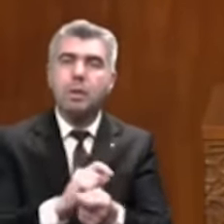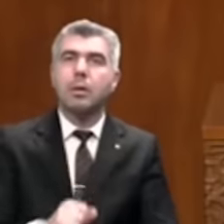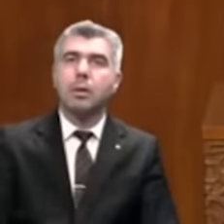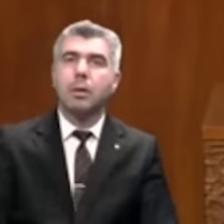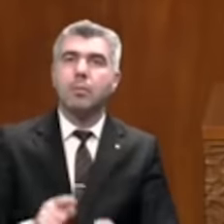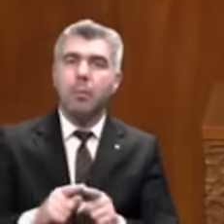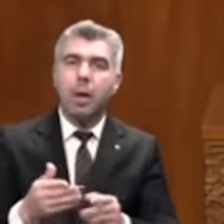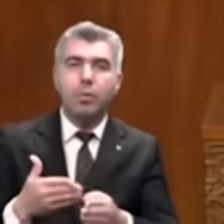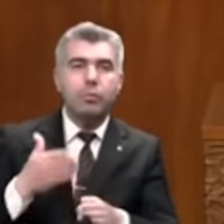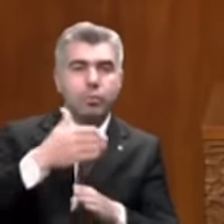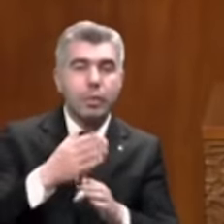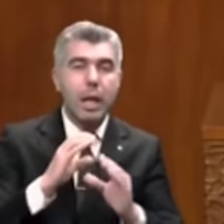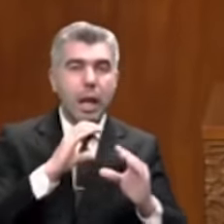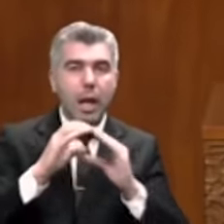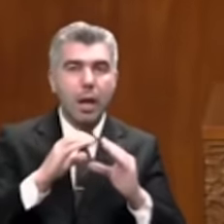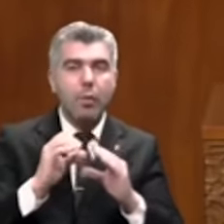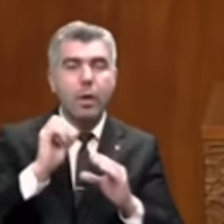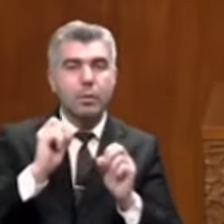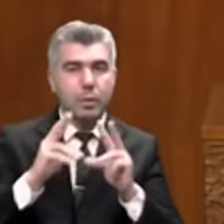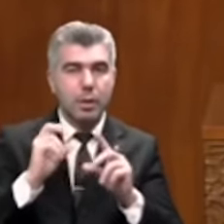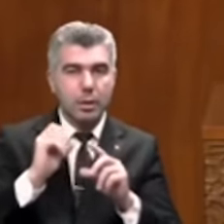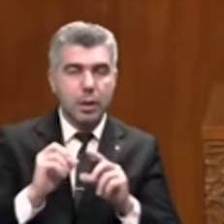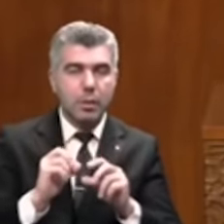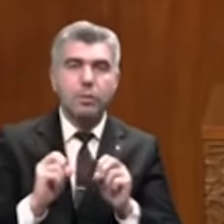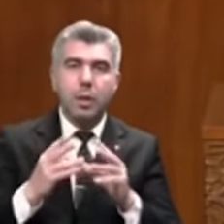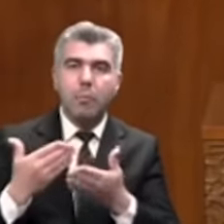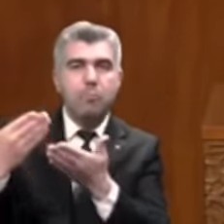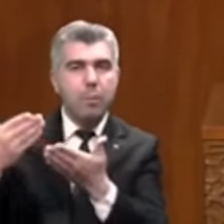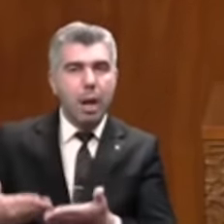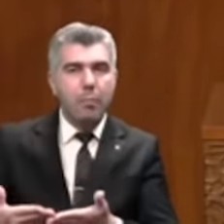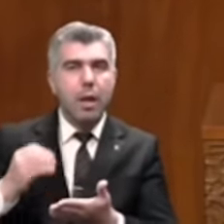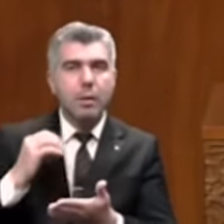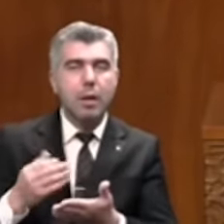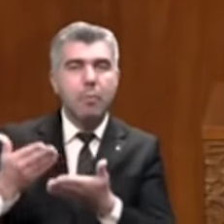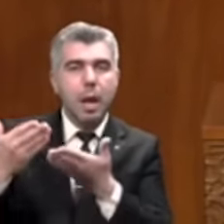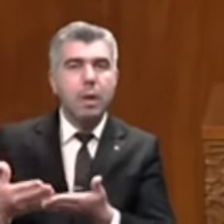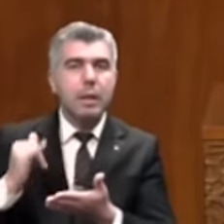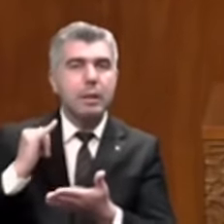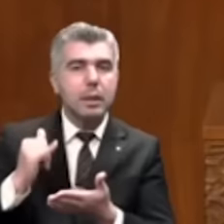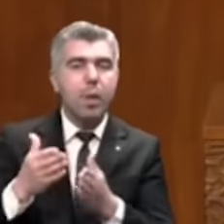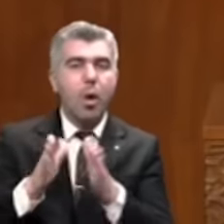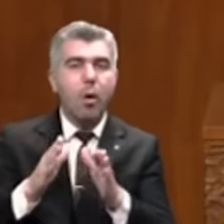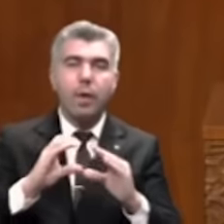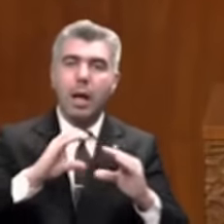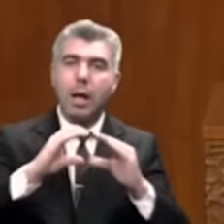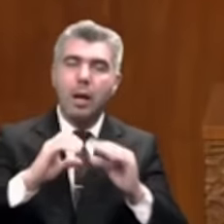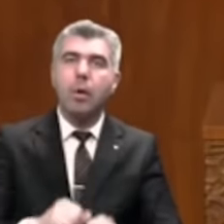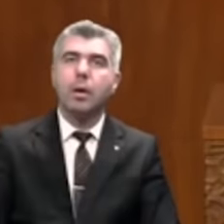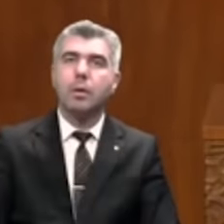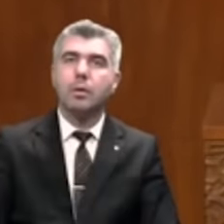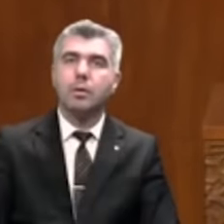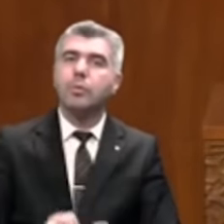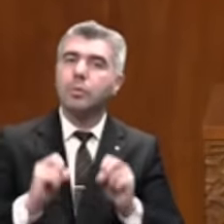بغى يدخل الحوار وهو مؤسستي مرحبا به، مرحبا به، مرحبا به. الحوار مفتوح، وما بغينا